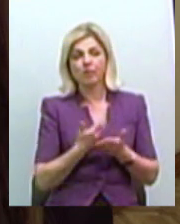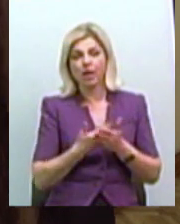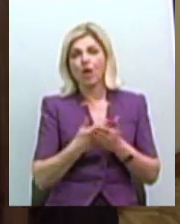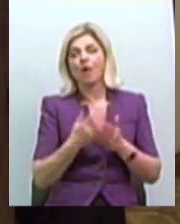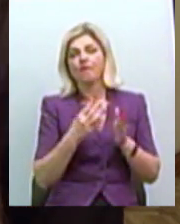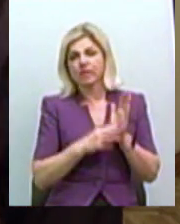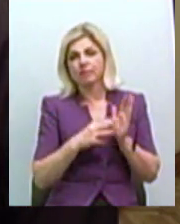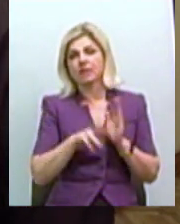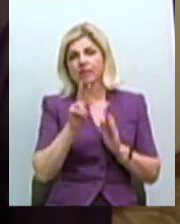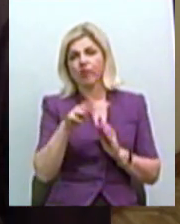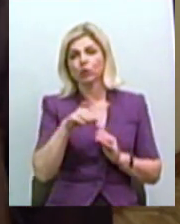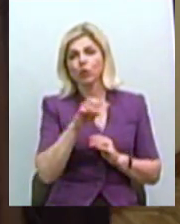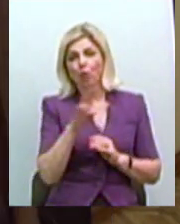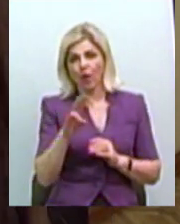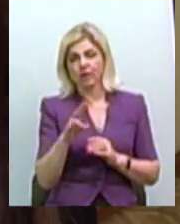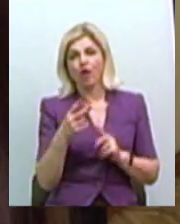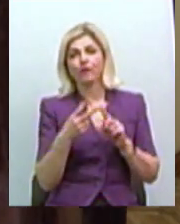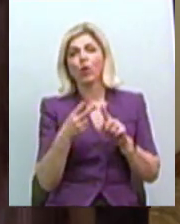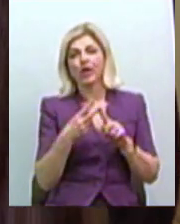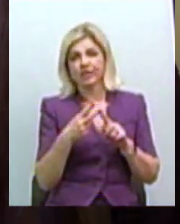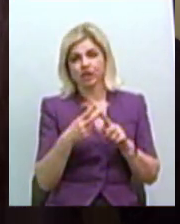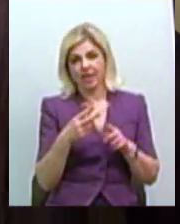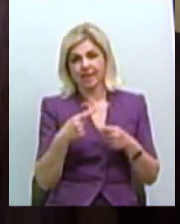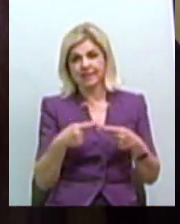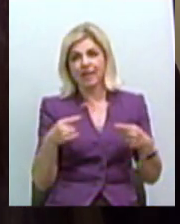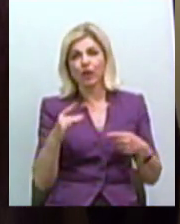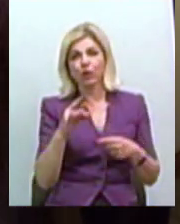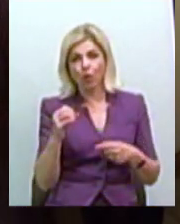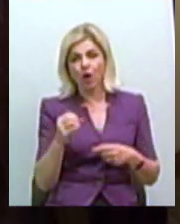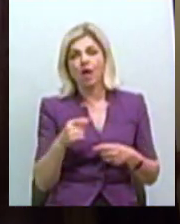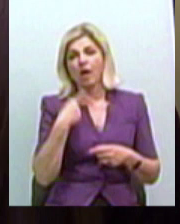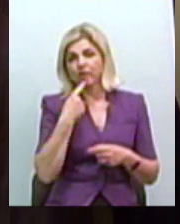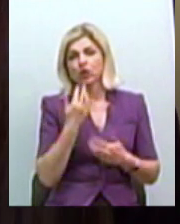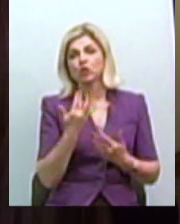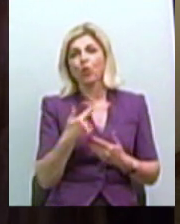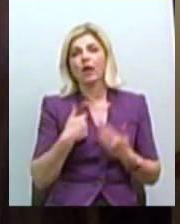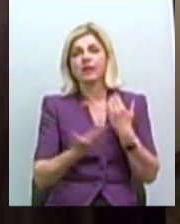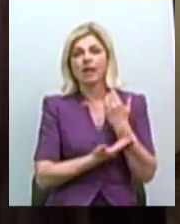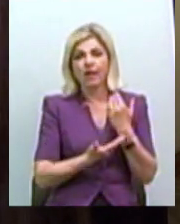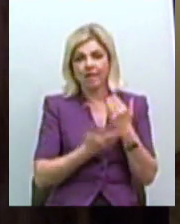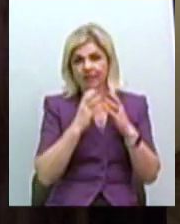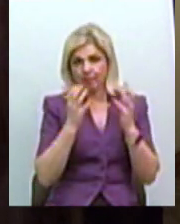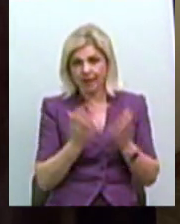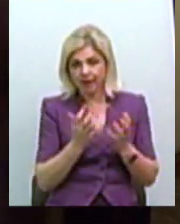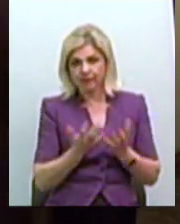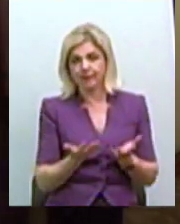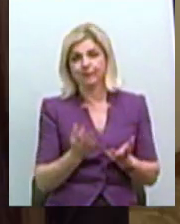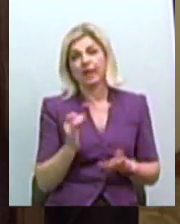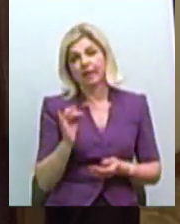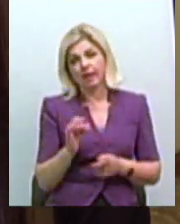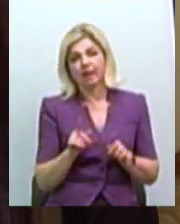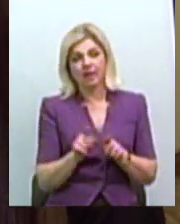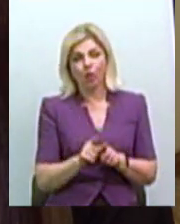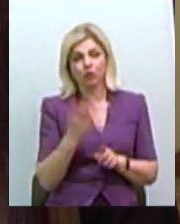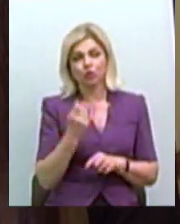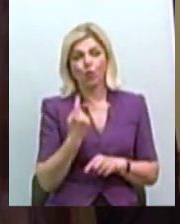тонни вторинної сировини. Вже про це сьогодні трохи говорили, скільки ми дерев завдяки цьому зберегли. І також ще